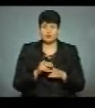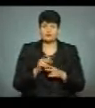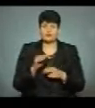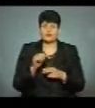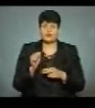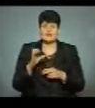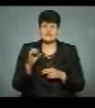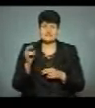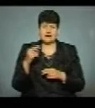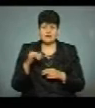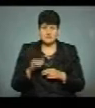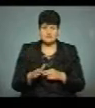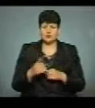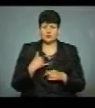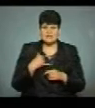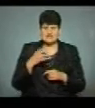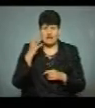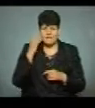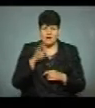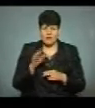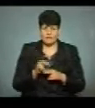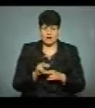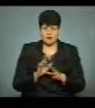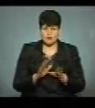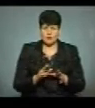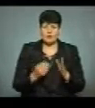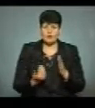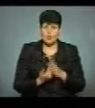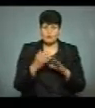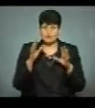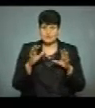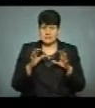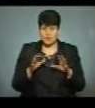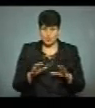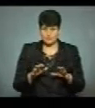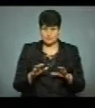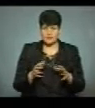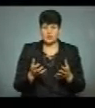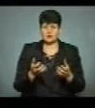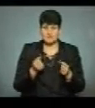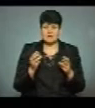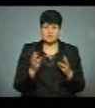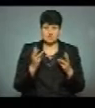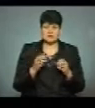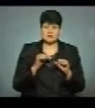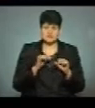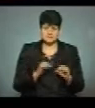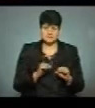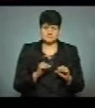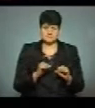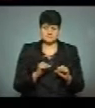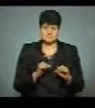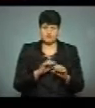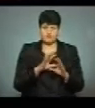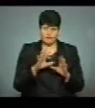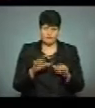ЖКХ, тобто в нас не враховано ремонти фасаду. По новому закону, як закладало законодавство, утримання, пожежна безпека, прийшло